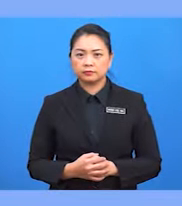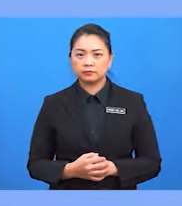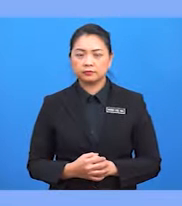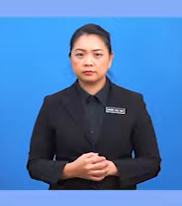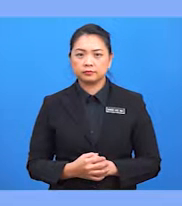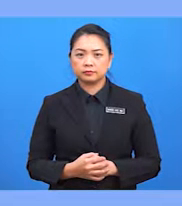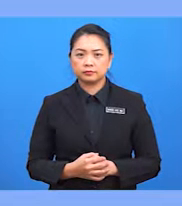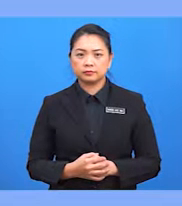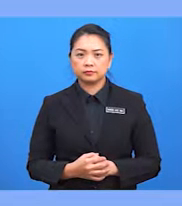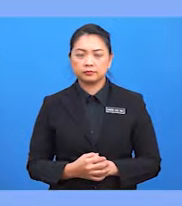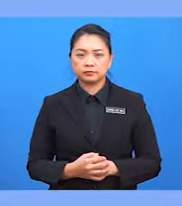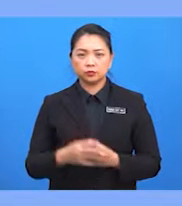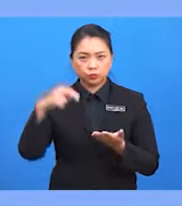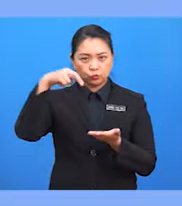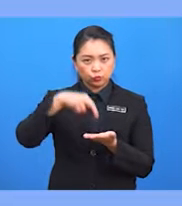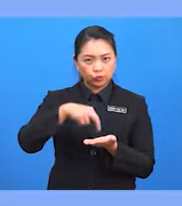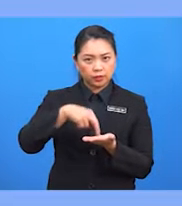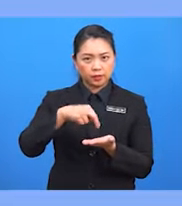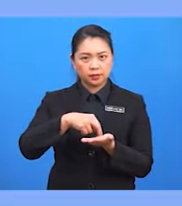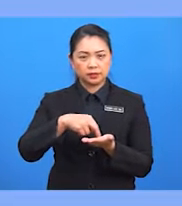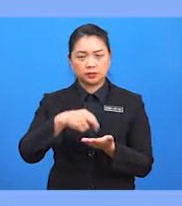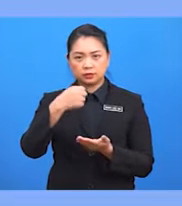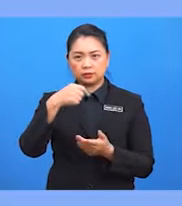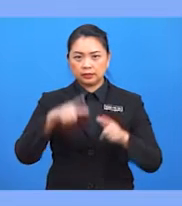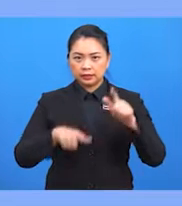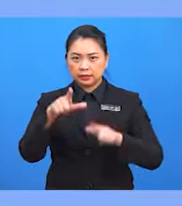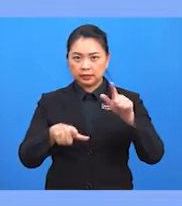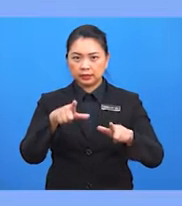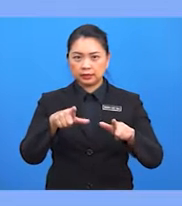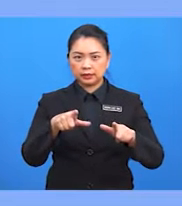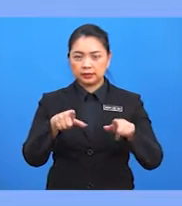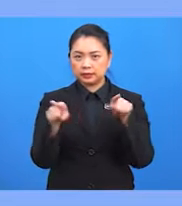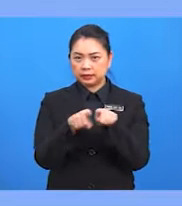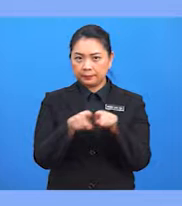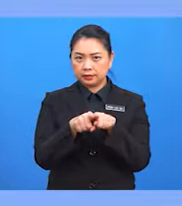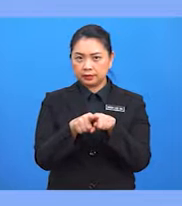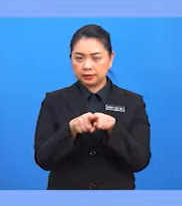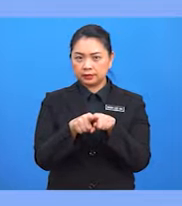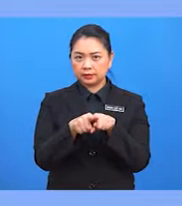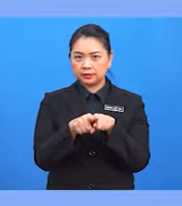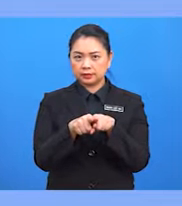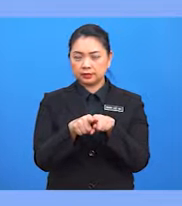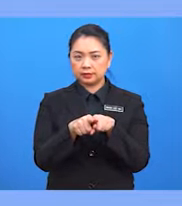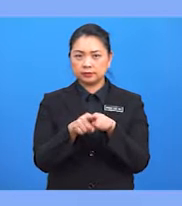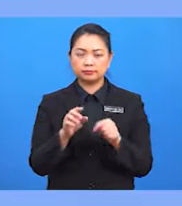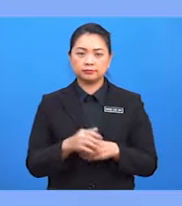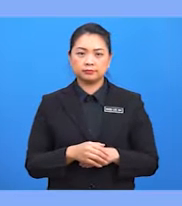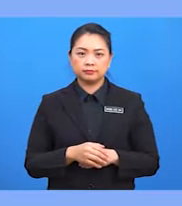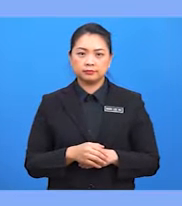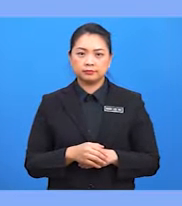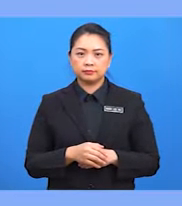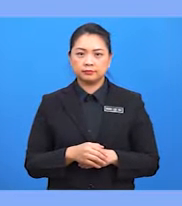Okey, kita ulang langkah seterusnya. Yang sama juga, tetapi kita buat di sebelah sisi